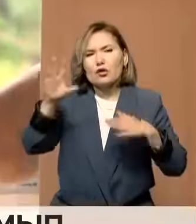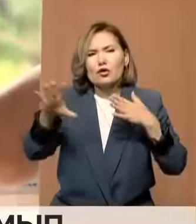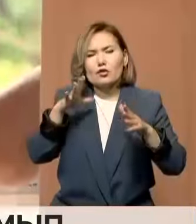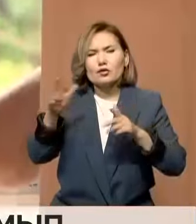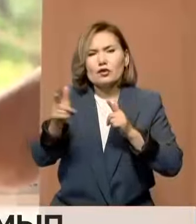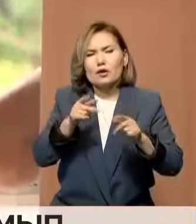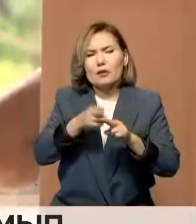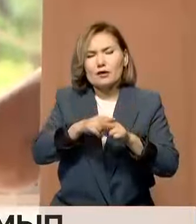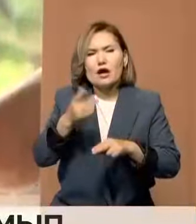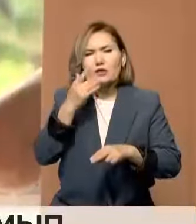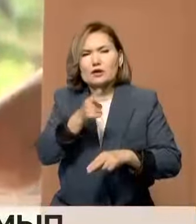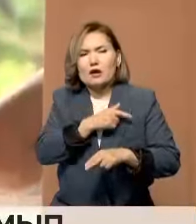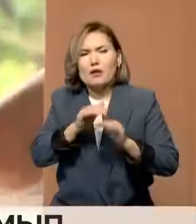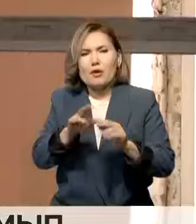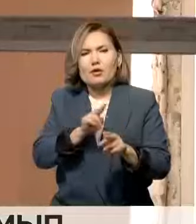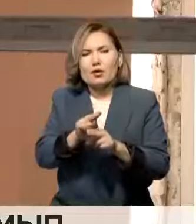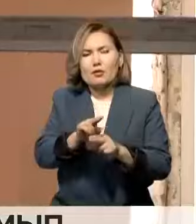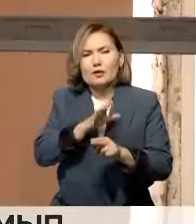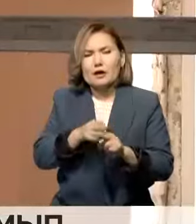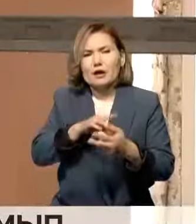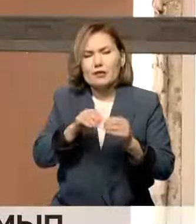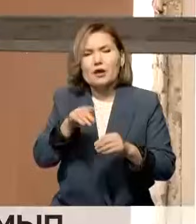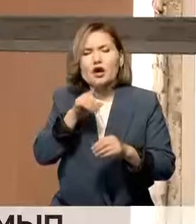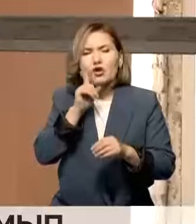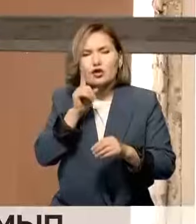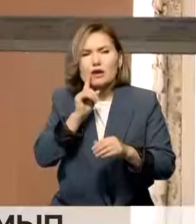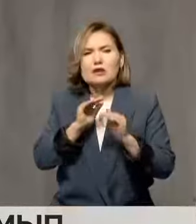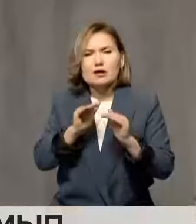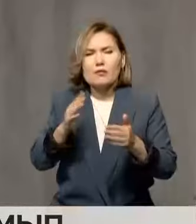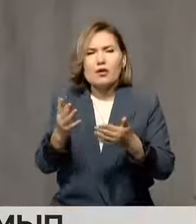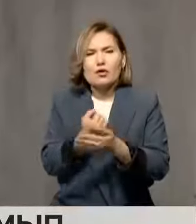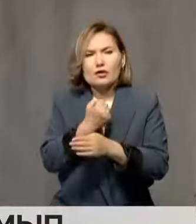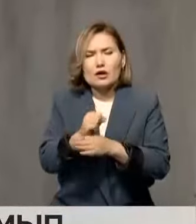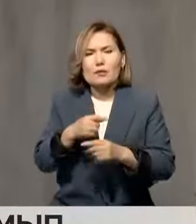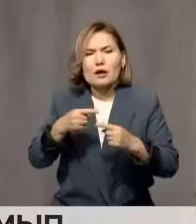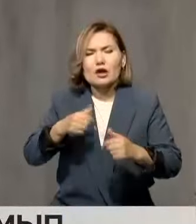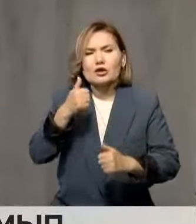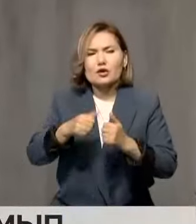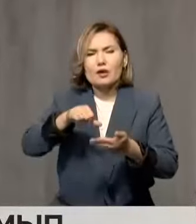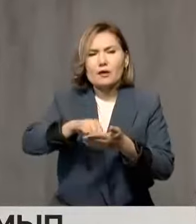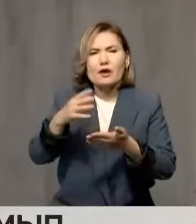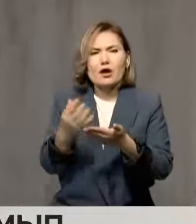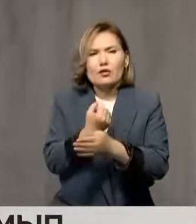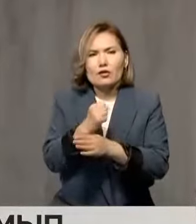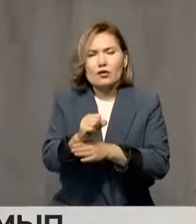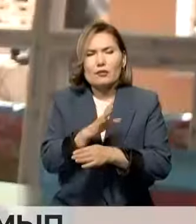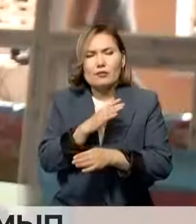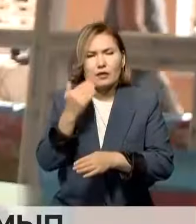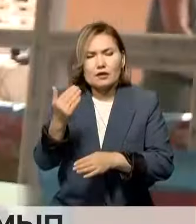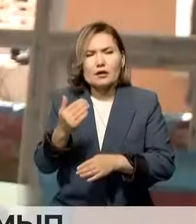Тіпті біраз жыл жаттықтырушы да болып жұмыс істеген. Мұнда талай жас жаттығып жетістікке жетіпті. Түрлі жарыстар ұйымдастырылып, талай турнир өтті дейді